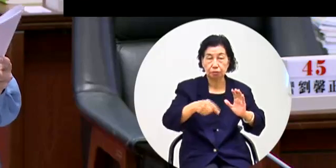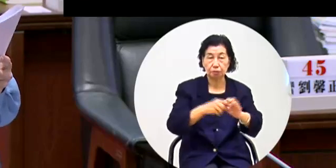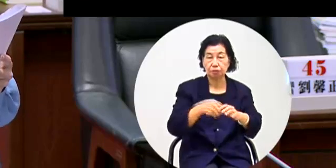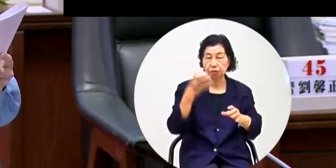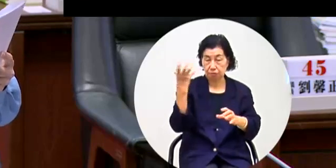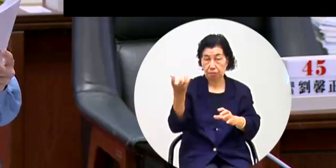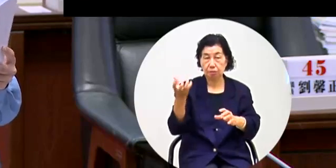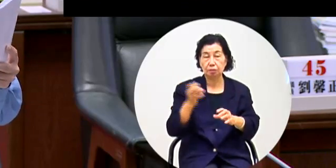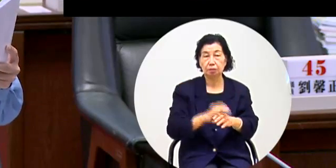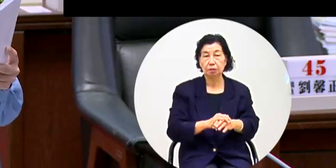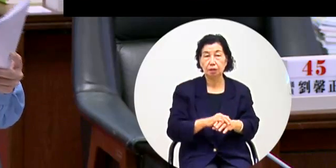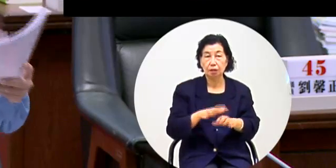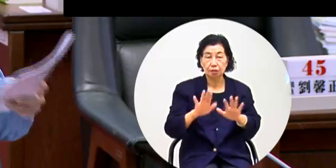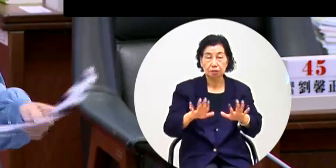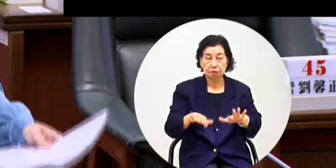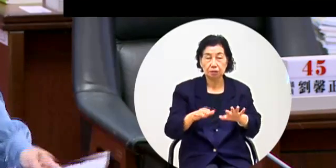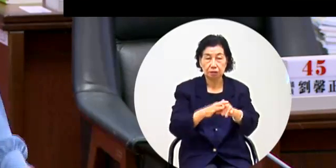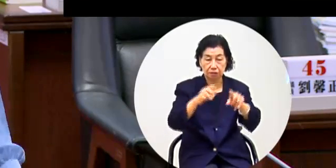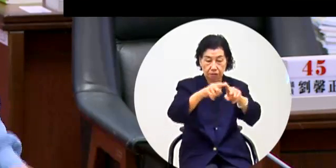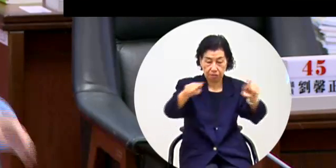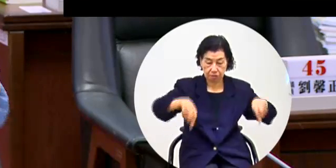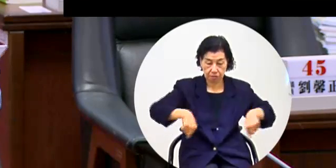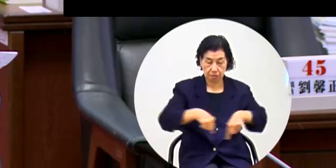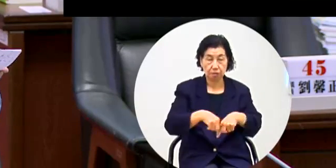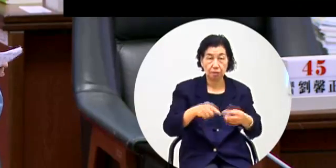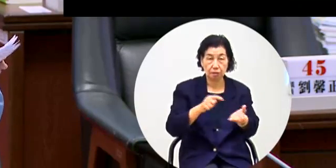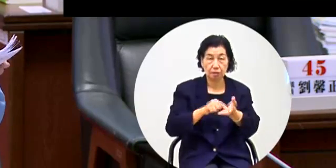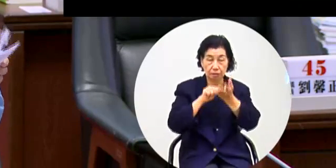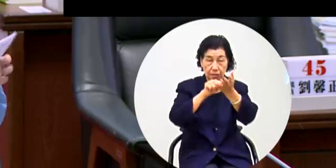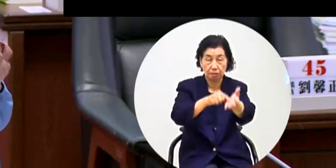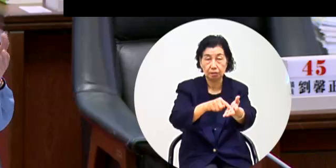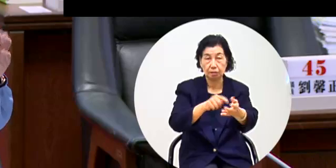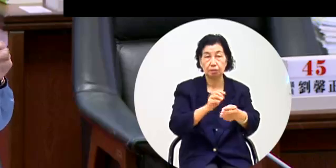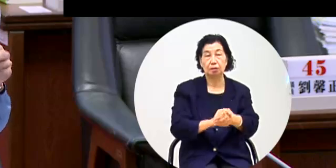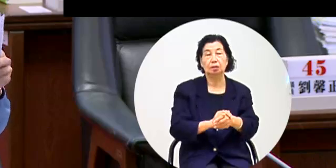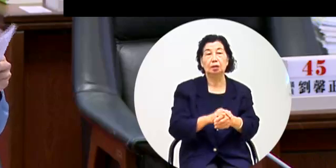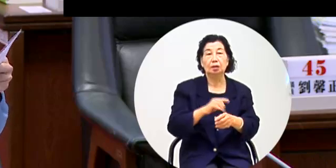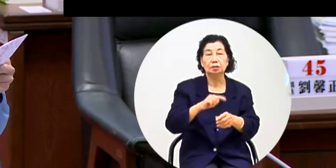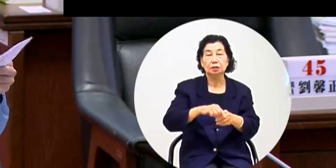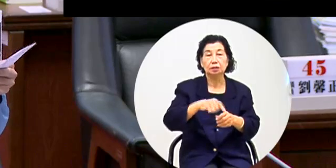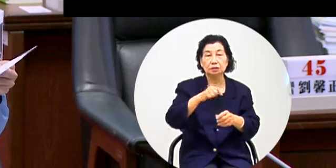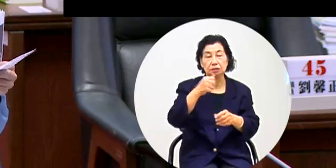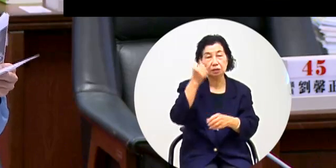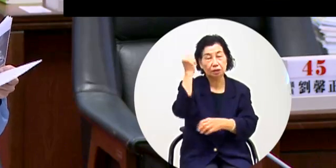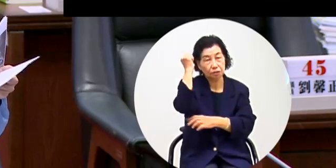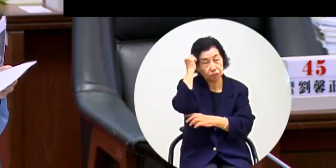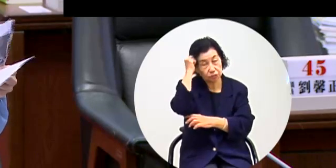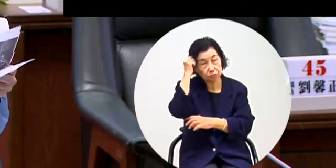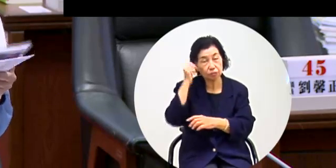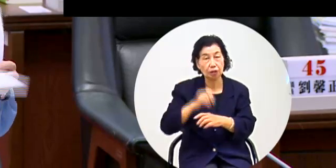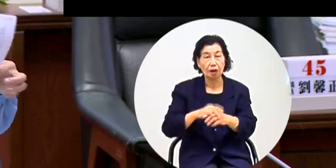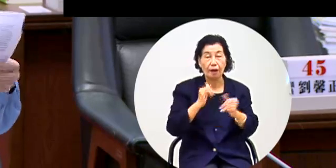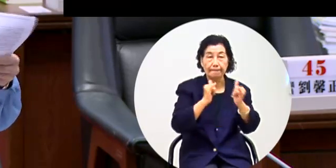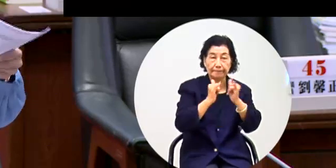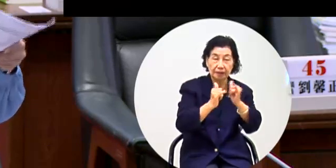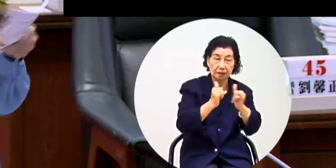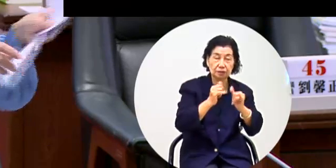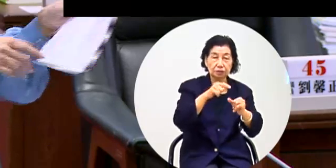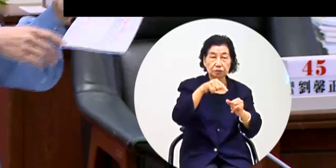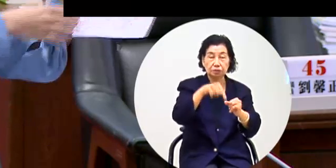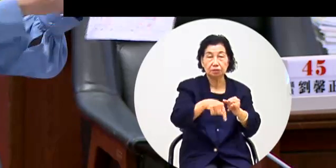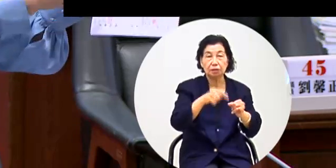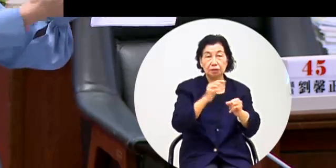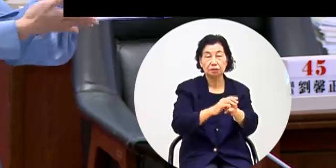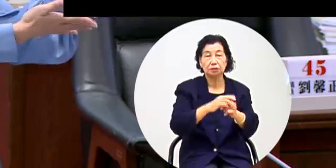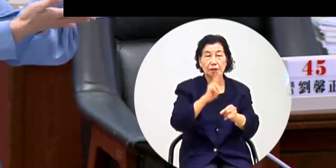这个三边路2号、2-1号的居民，他这个居民2号跟2-1号不是只有2户，他是好几户啊。